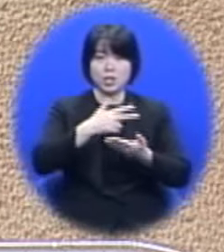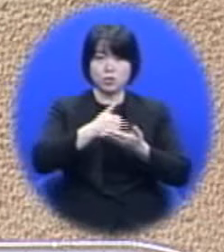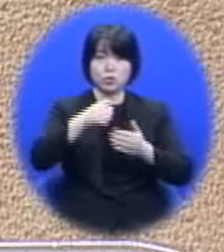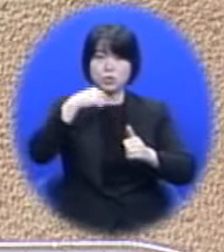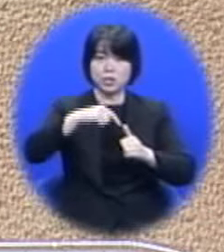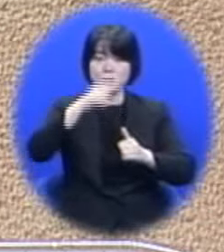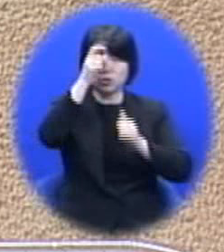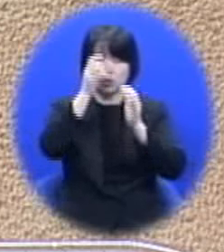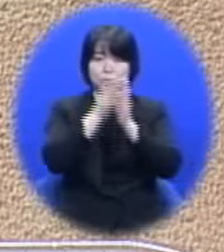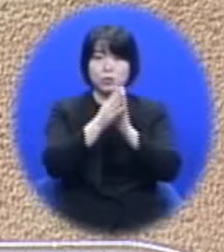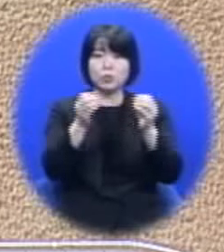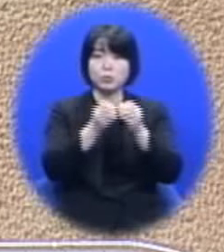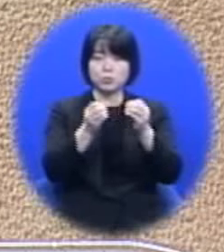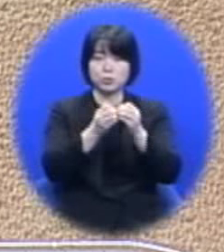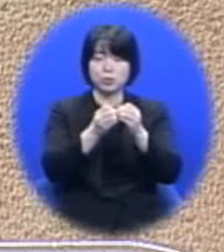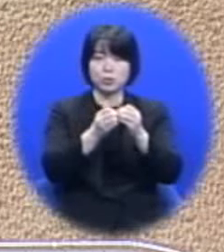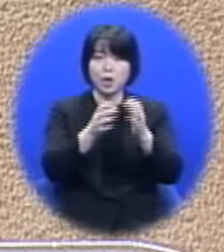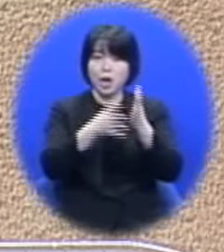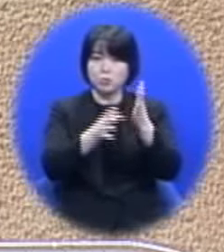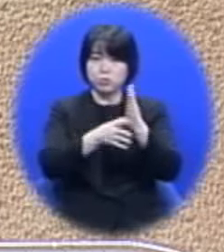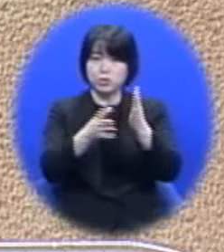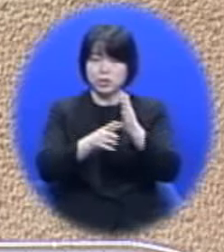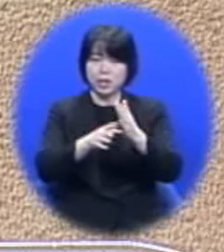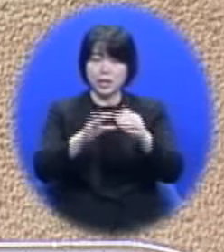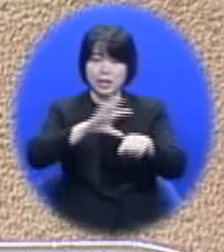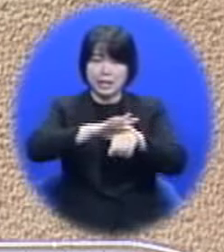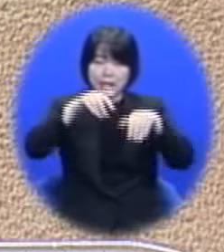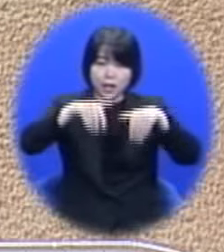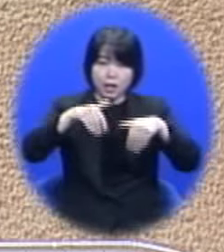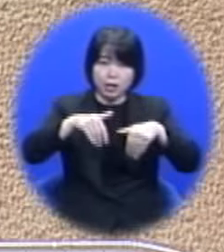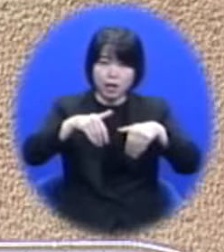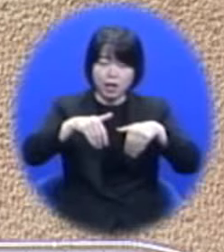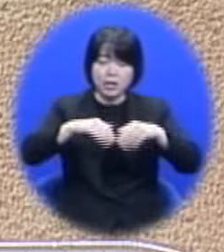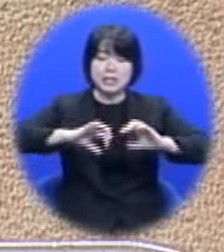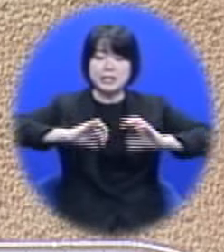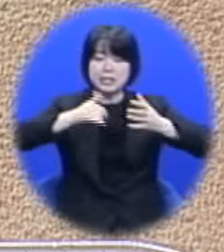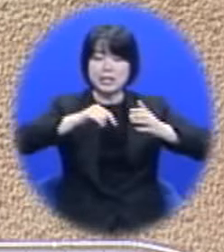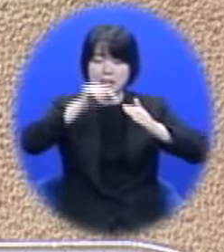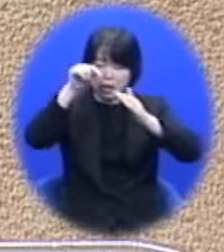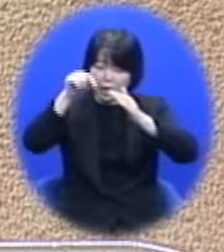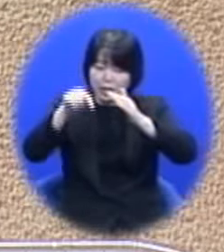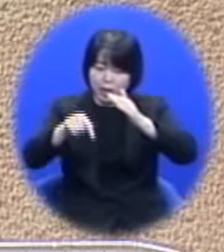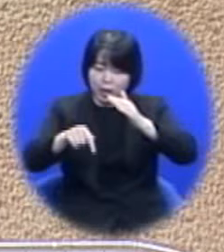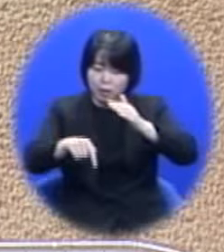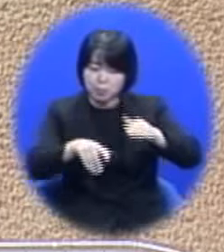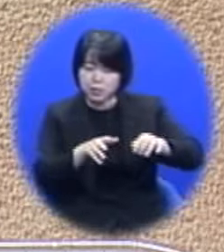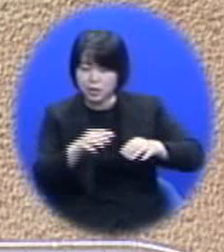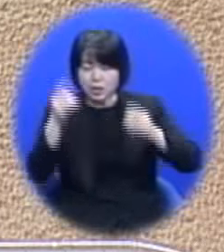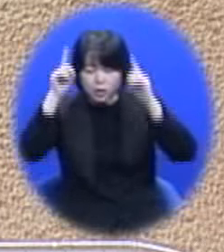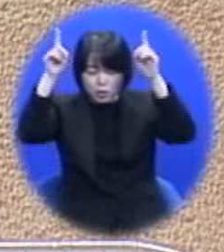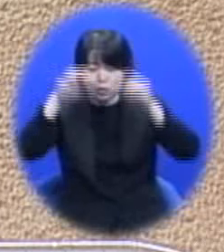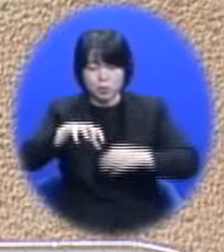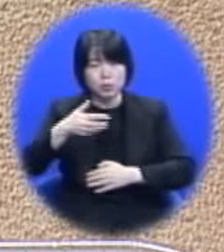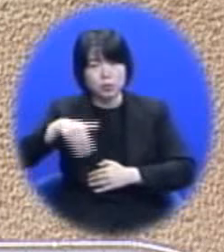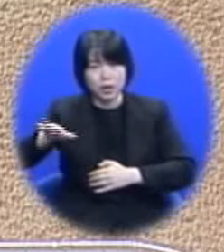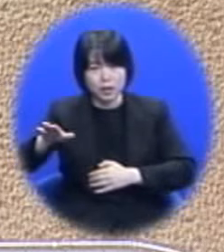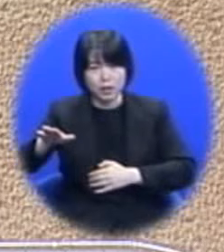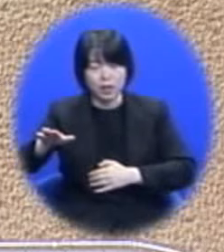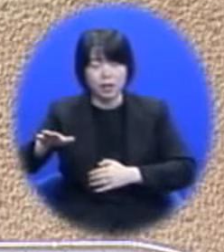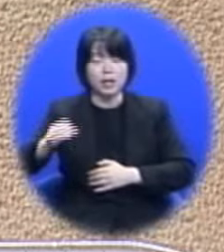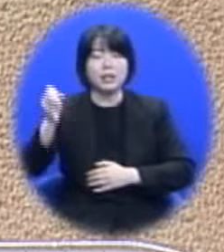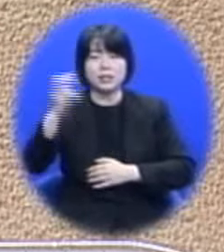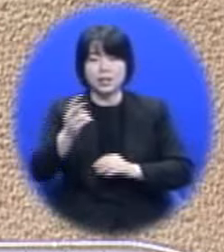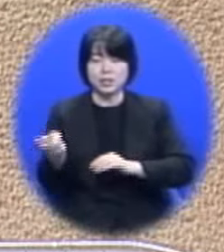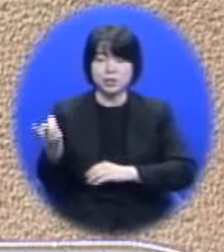주기도문으로 저는 물질의 노예가 되어 한없이 세상 깊은 곳으로 가다가 주님을 주인으로 모시고 하늘나라를 향하여